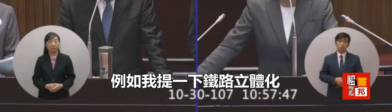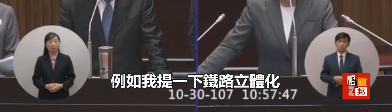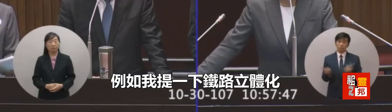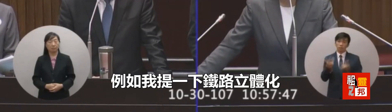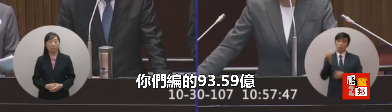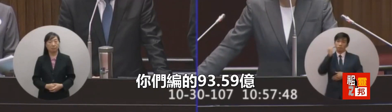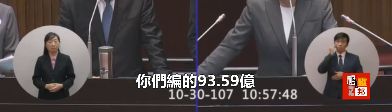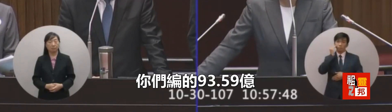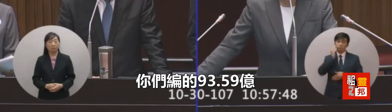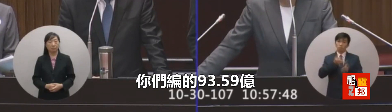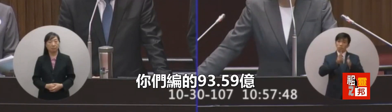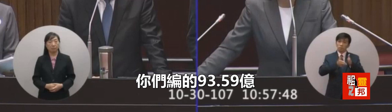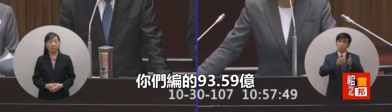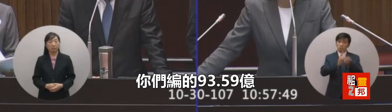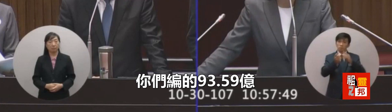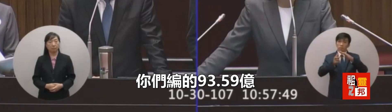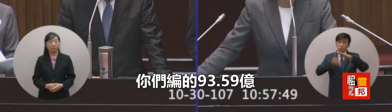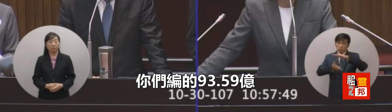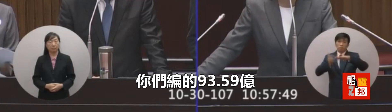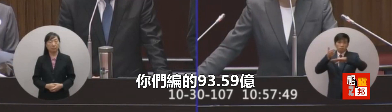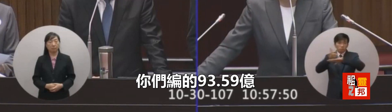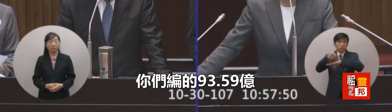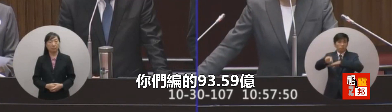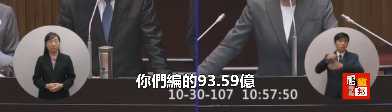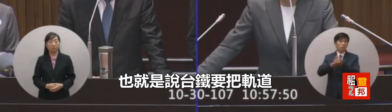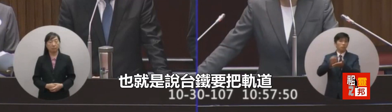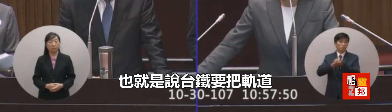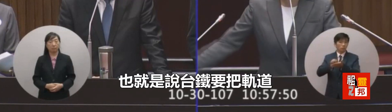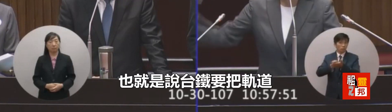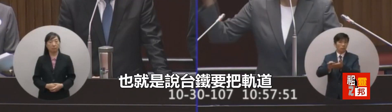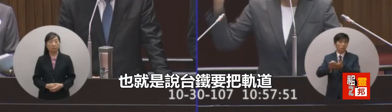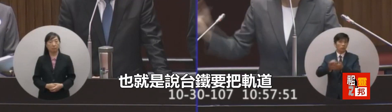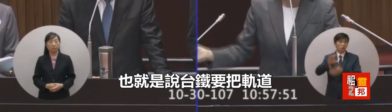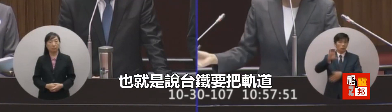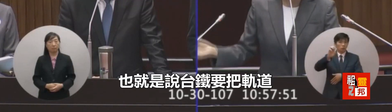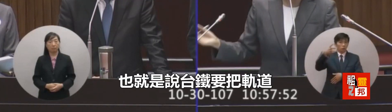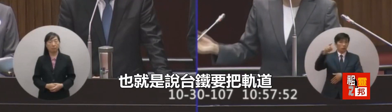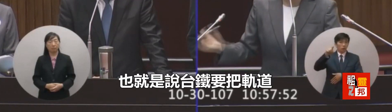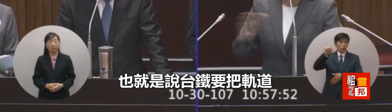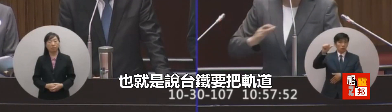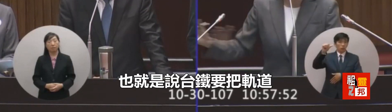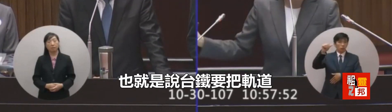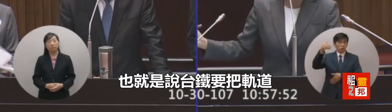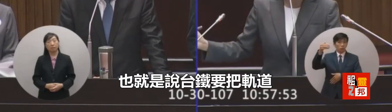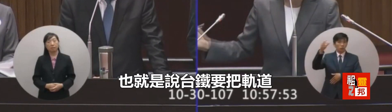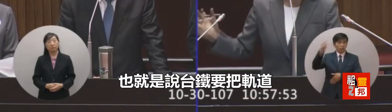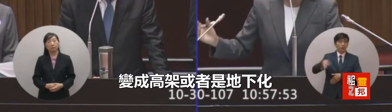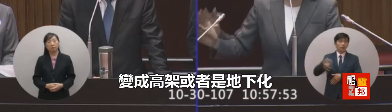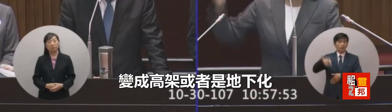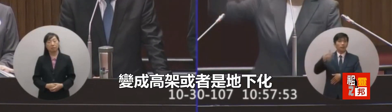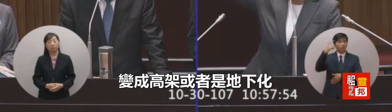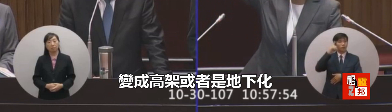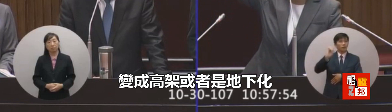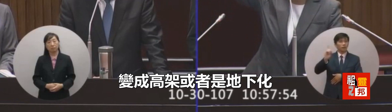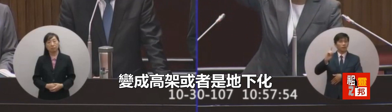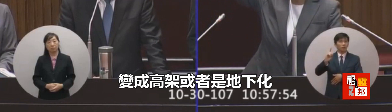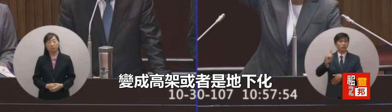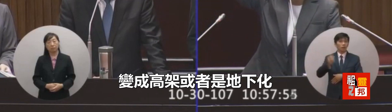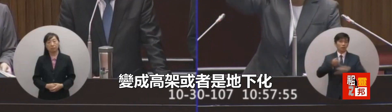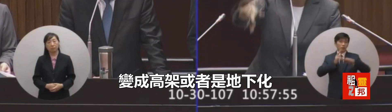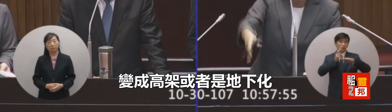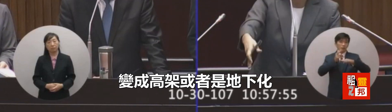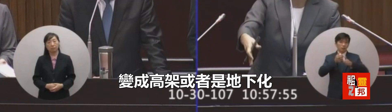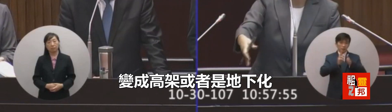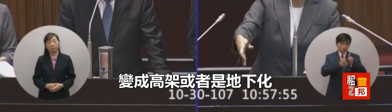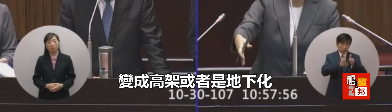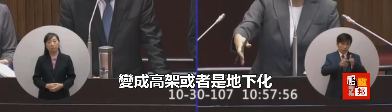立体化，你们编的93.59亿，也就是说台铁要把轨道变成高架